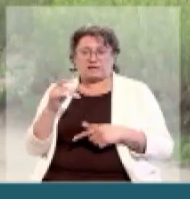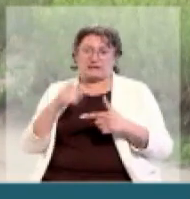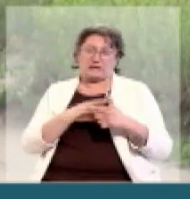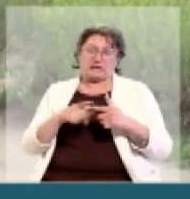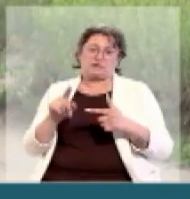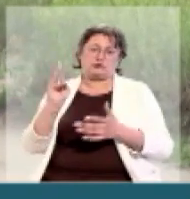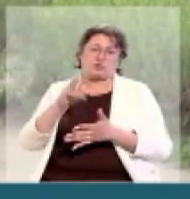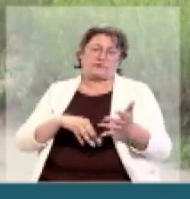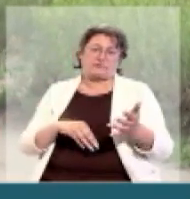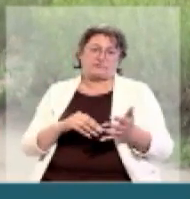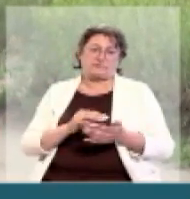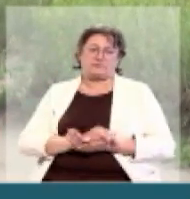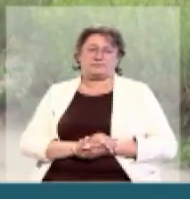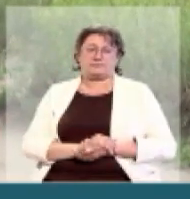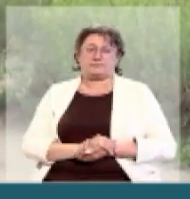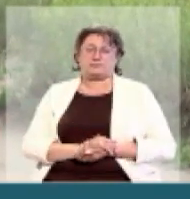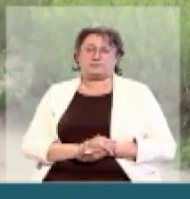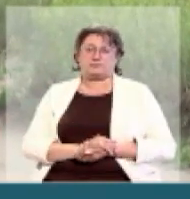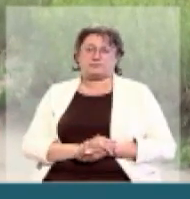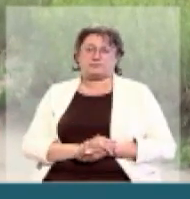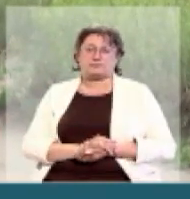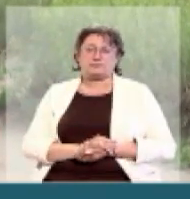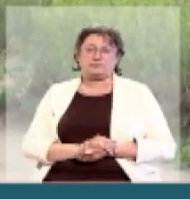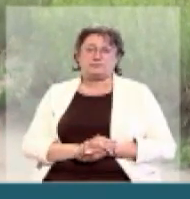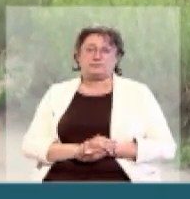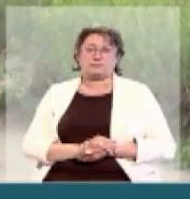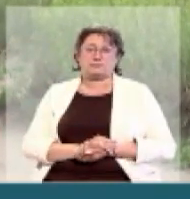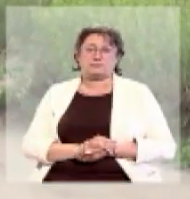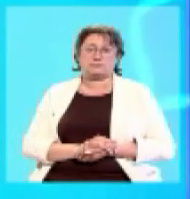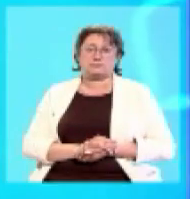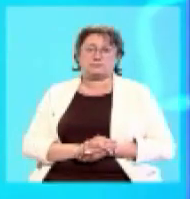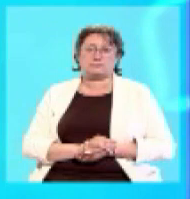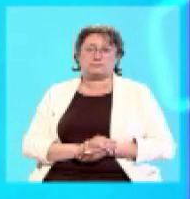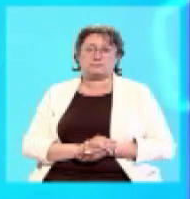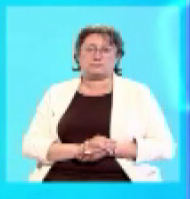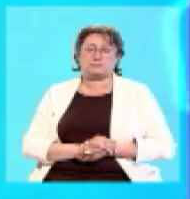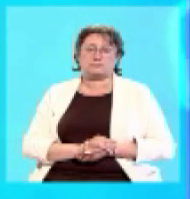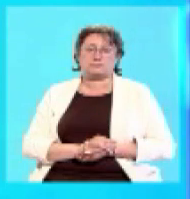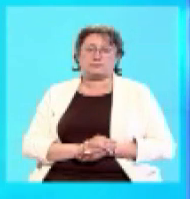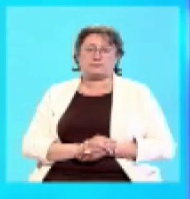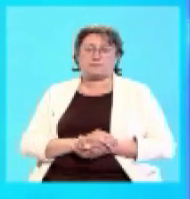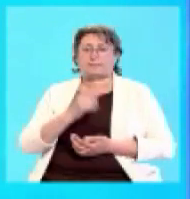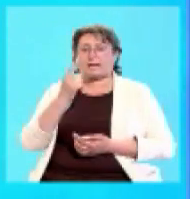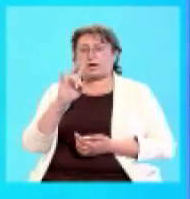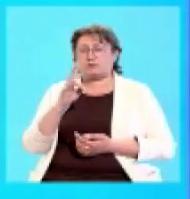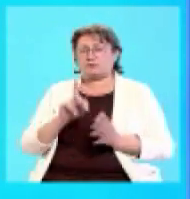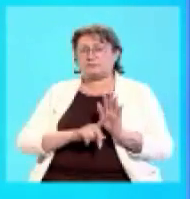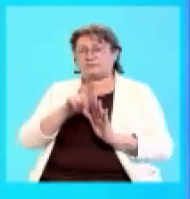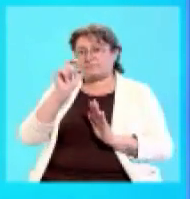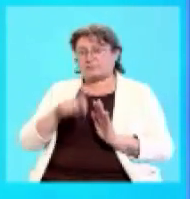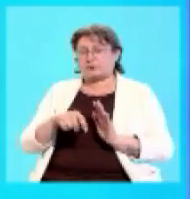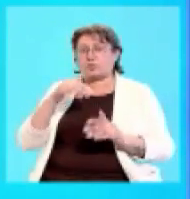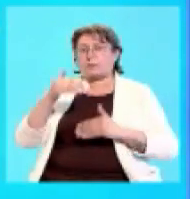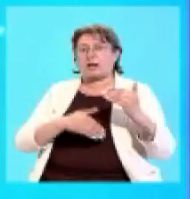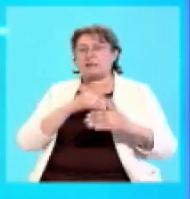или административный штраф. Айдана Папанина, Олжас Есенжигитов, телеканал Костанай. 1 июня стартовал